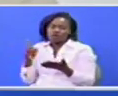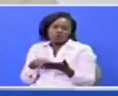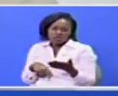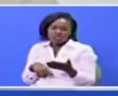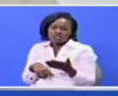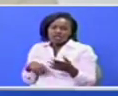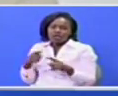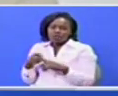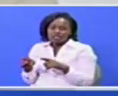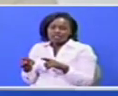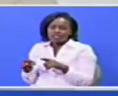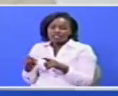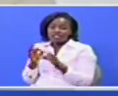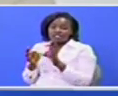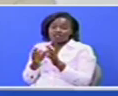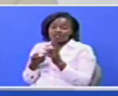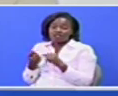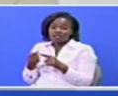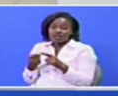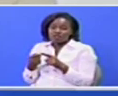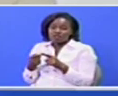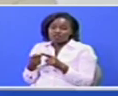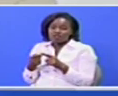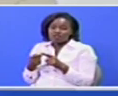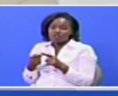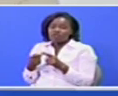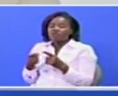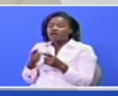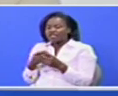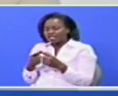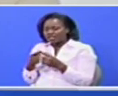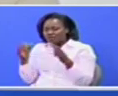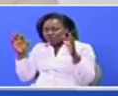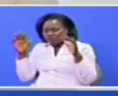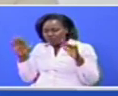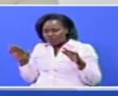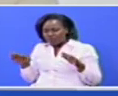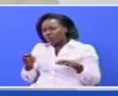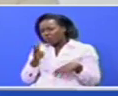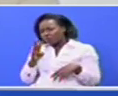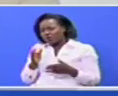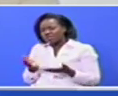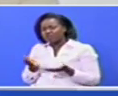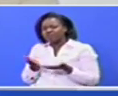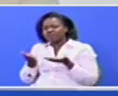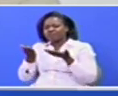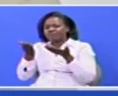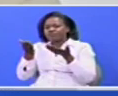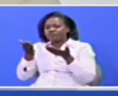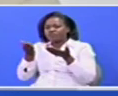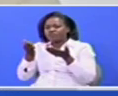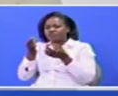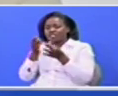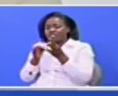nzuri, lakini kija inakuwa labda nyingi sana, inakuwa na mafuriko. Lakini kitu la muhimu ni watu kujua kama sehemu